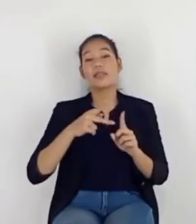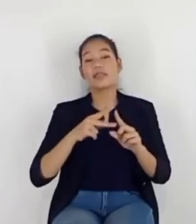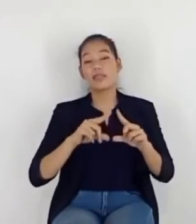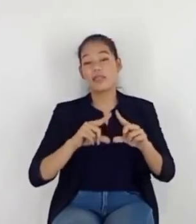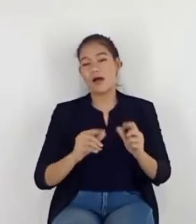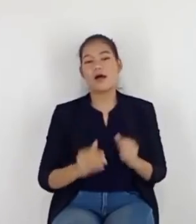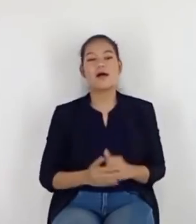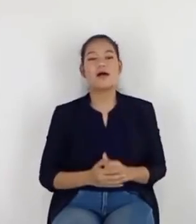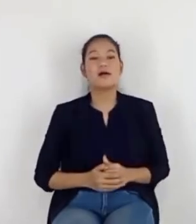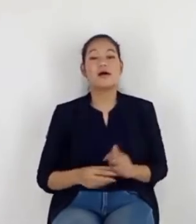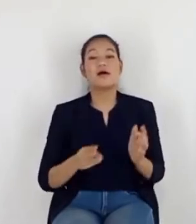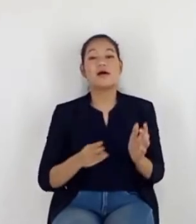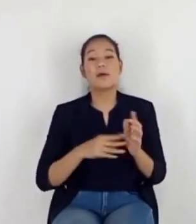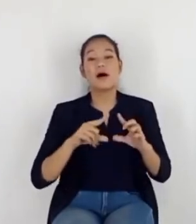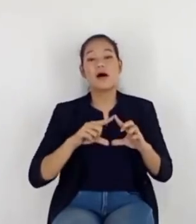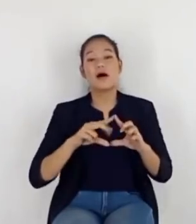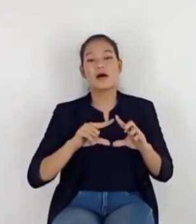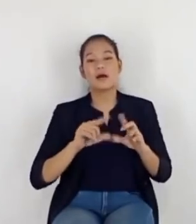Maranatha.